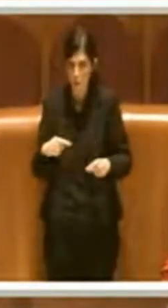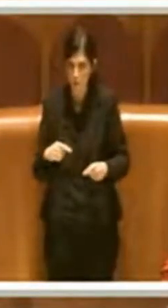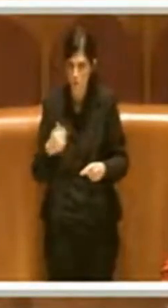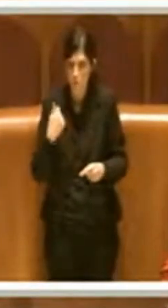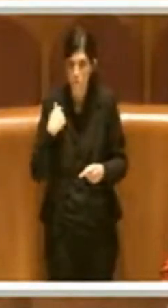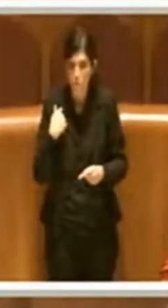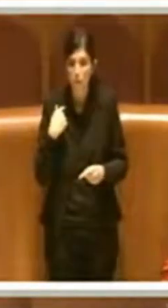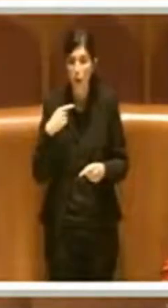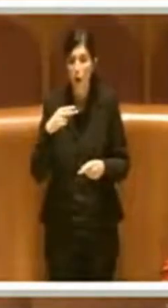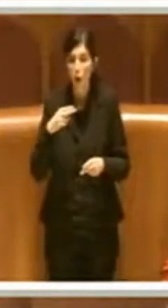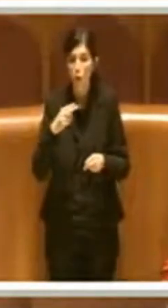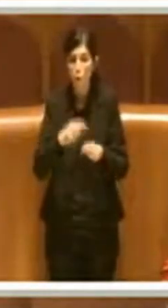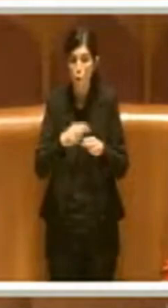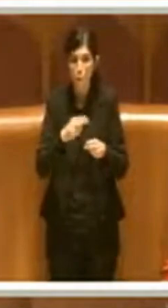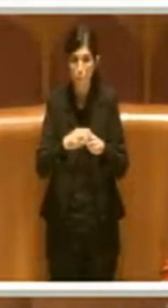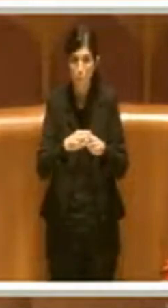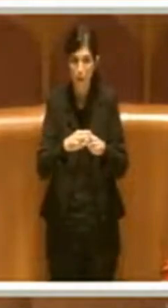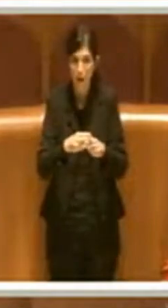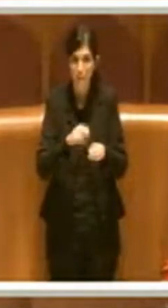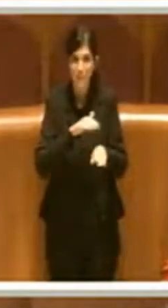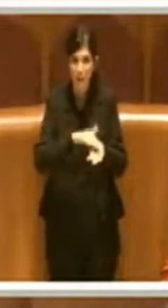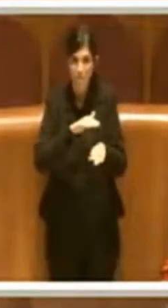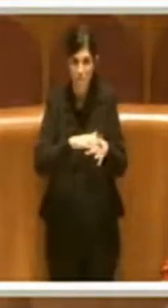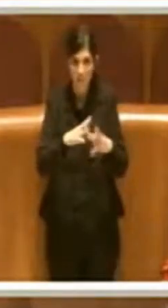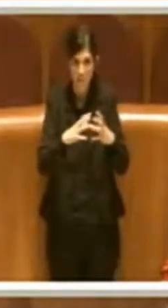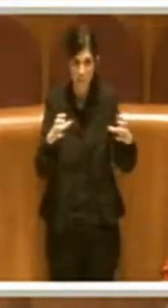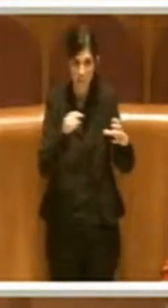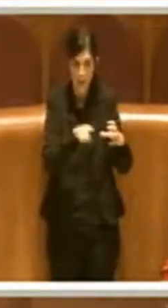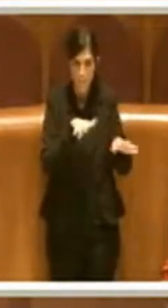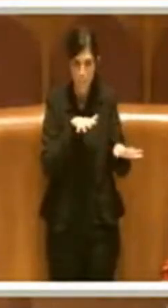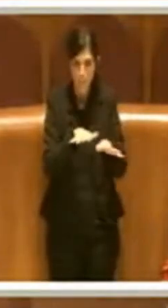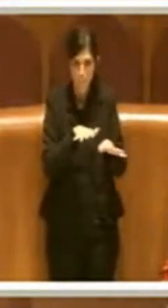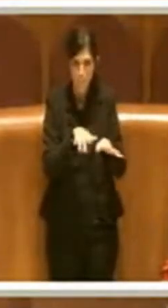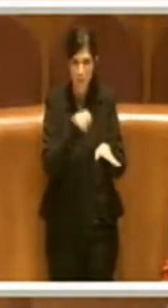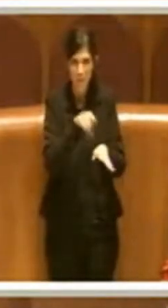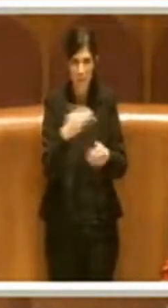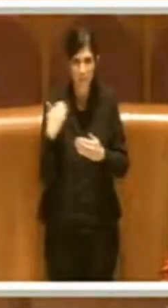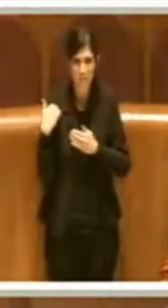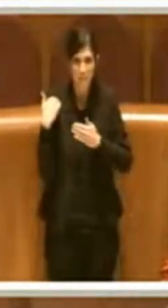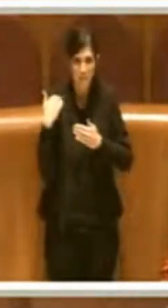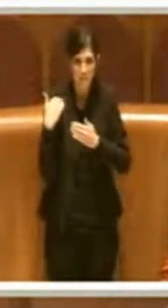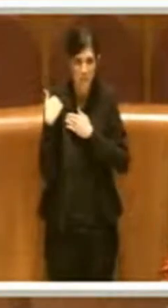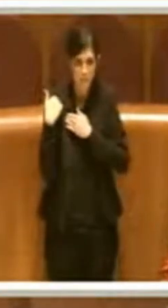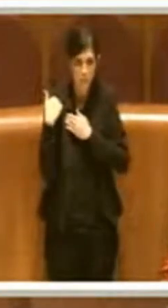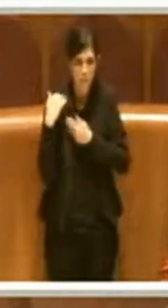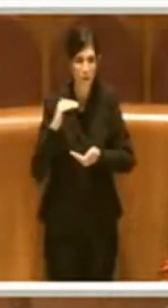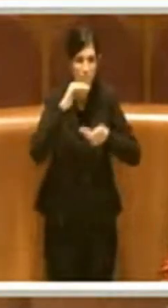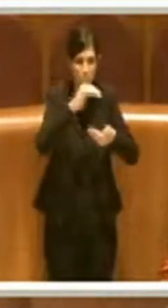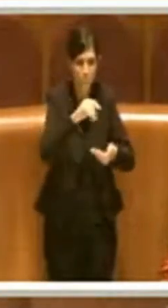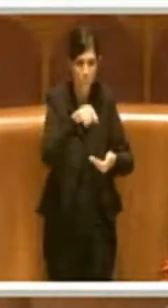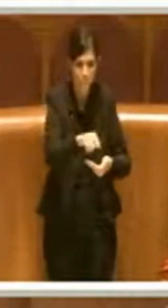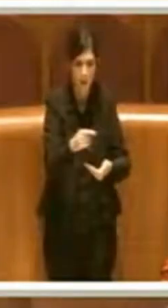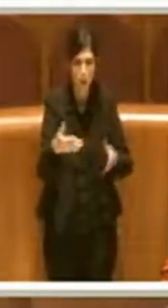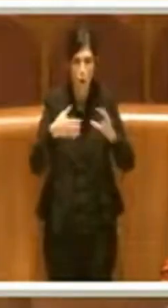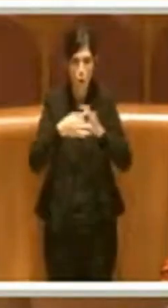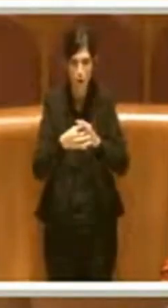incaricato Roma Servizi per la mobilità di aggiornare, ovviamente, di ammodernare il progetto definitivo del lontano